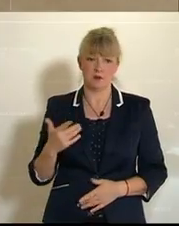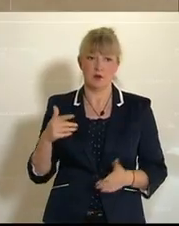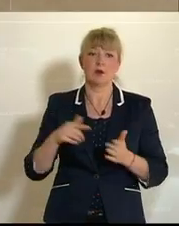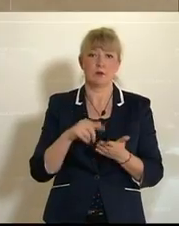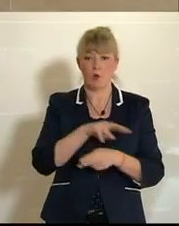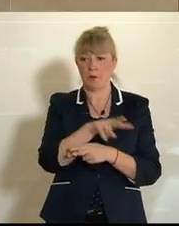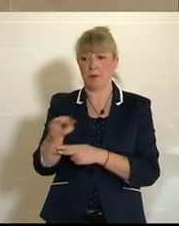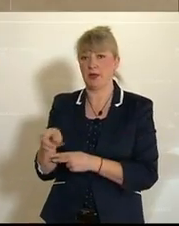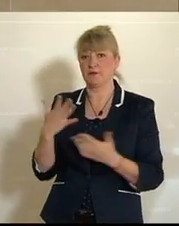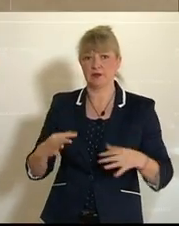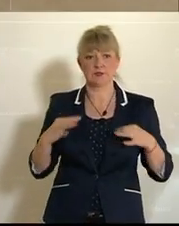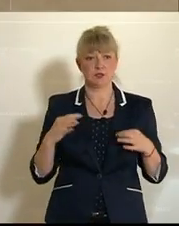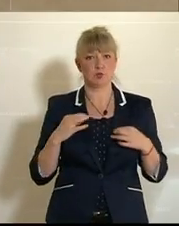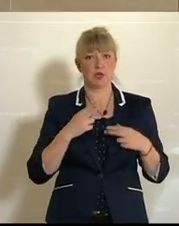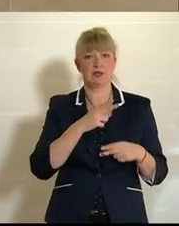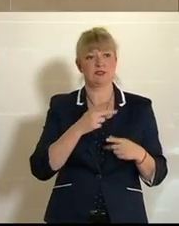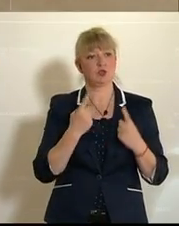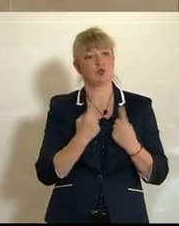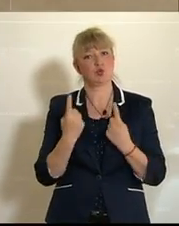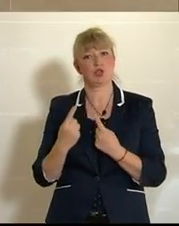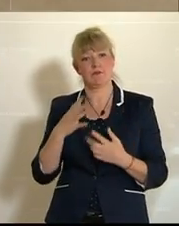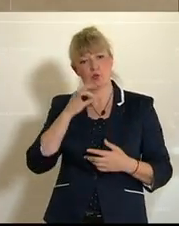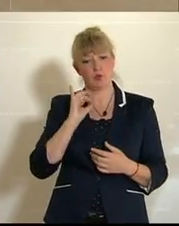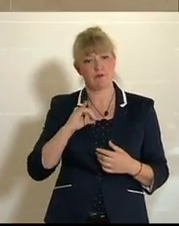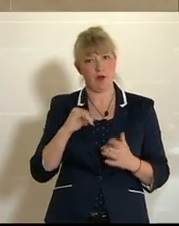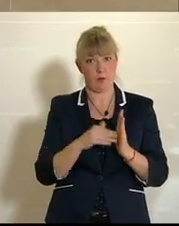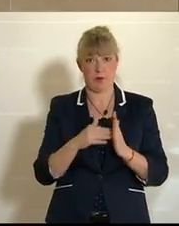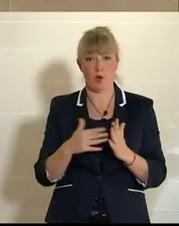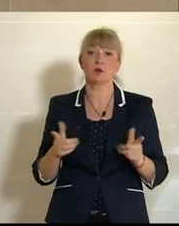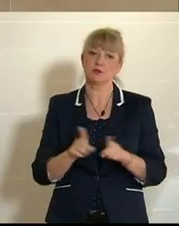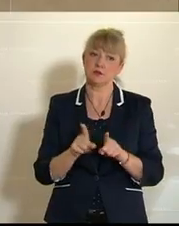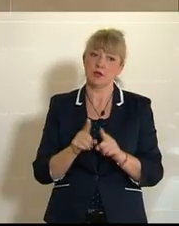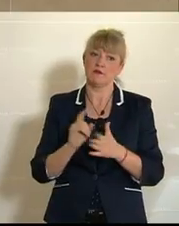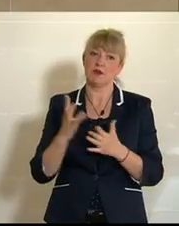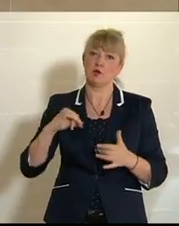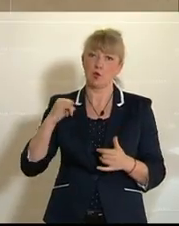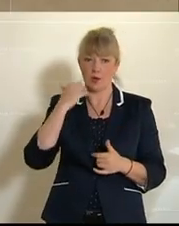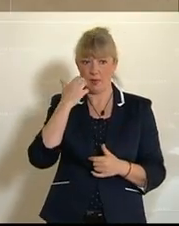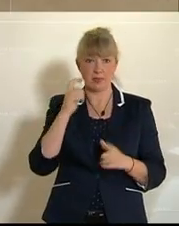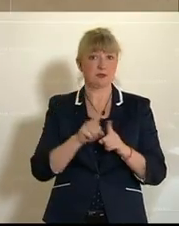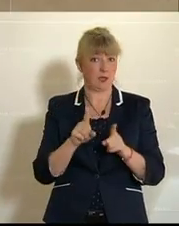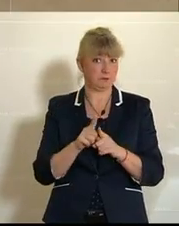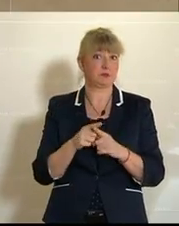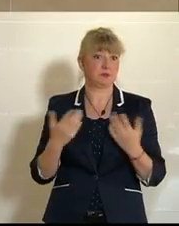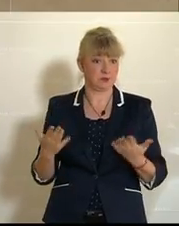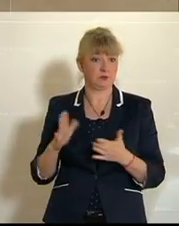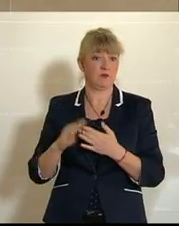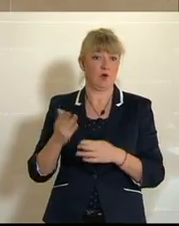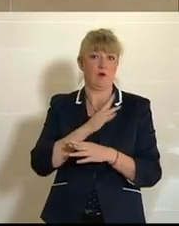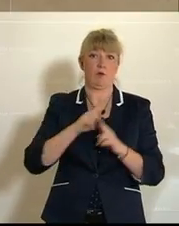aussagekräftigen Überblick über den Gesundheitszustand der jungen Frauen brauchen, ähnlich wie wir ihn auch von den jungen Männern vor